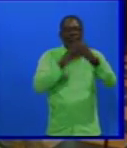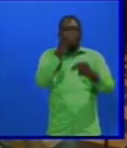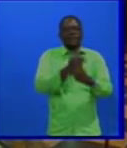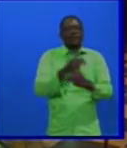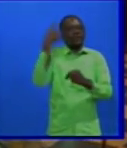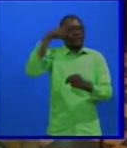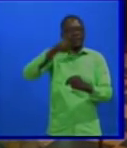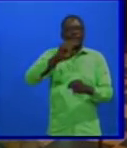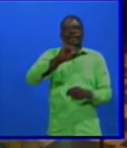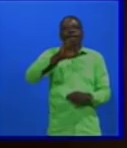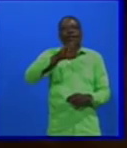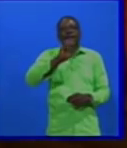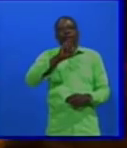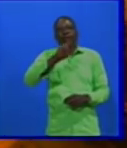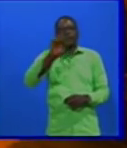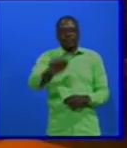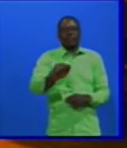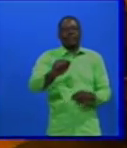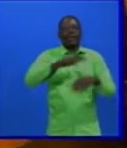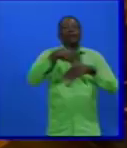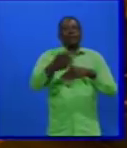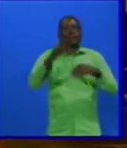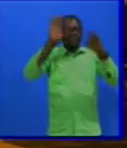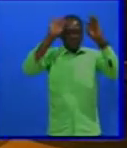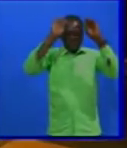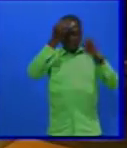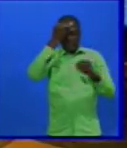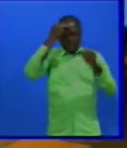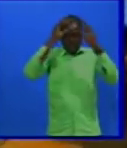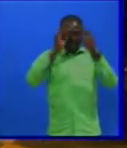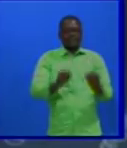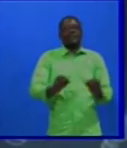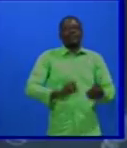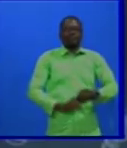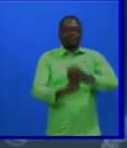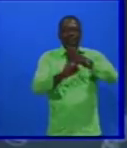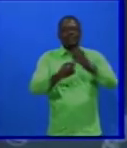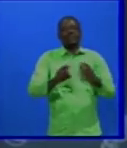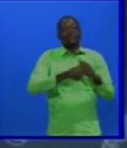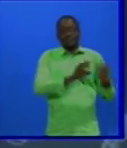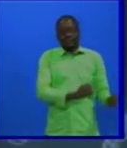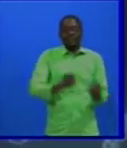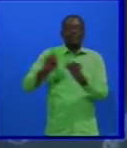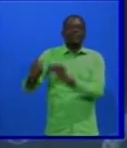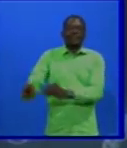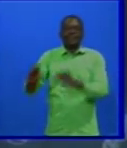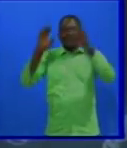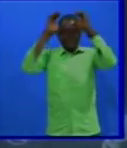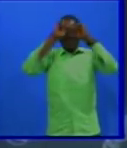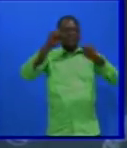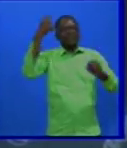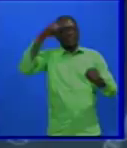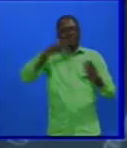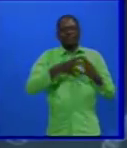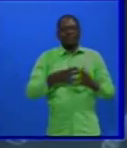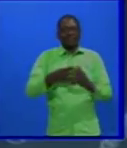INERA. Après le ministre de la Justice, c'est au tour de celui de la Défense de quitter le bateau de Donald Trump. Jim Mattis